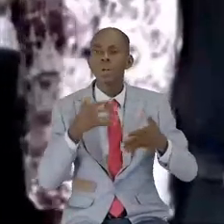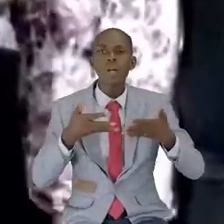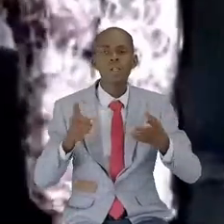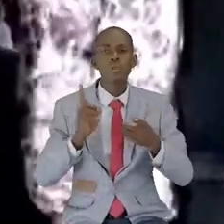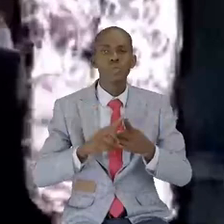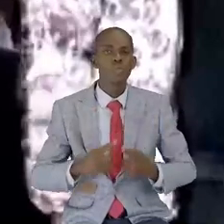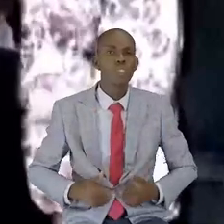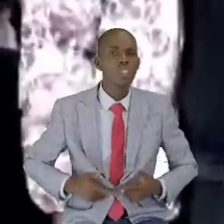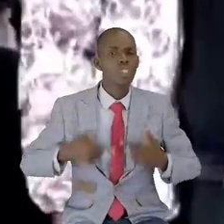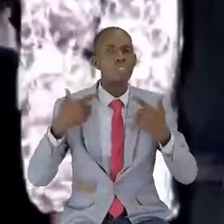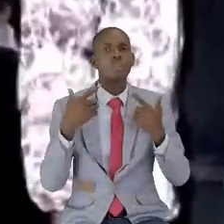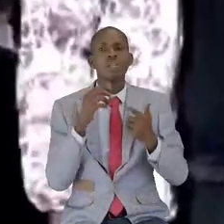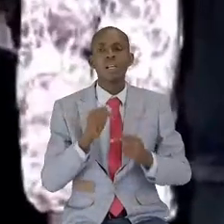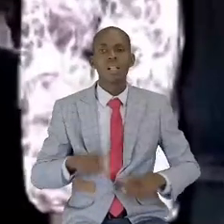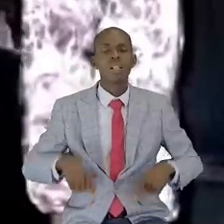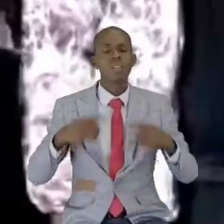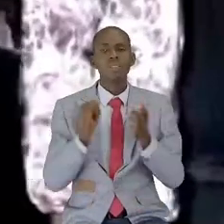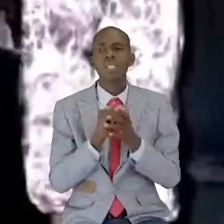vie libérée